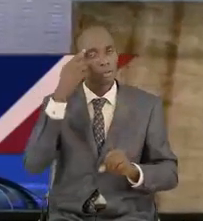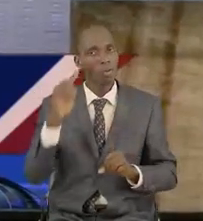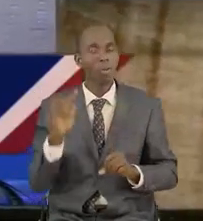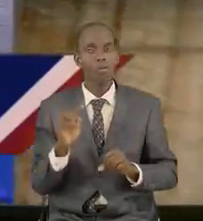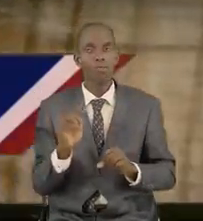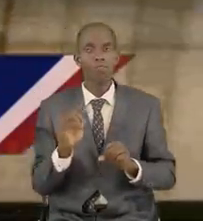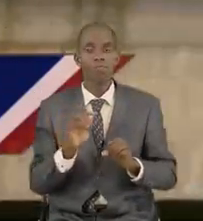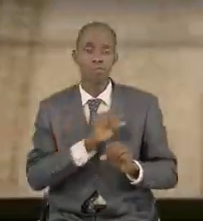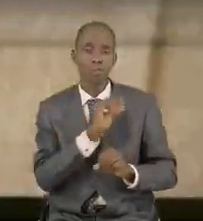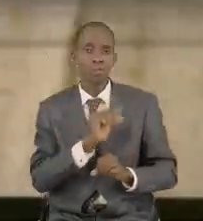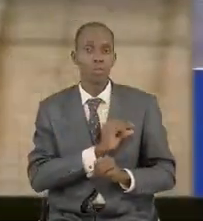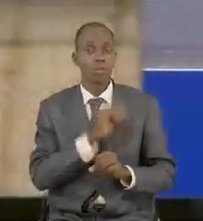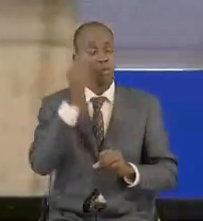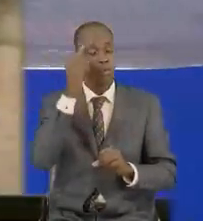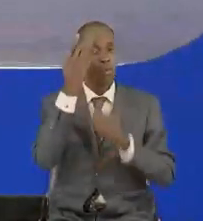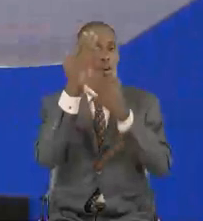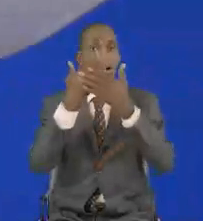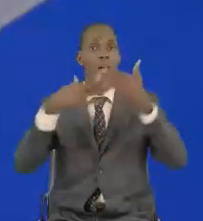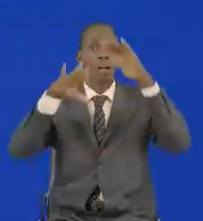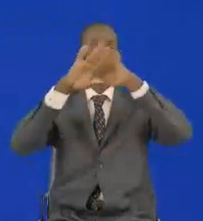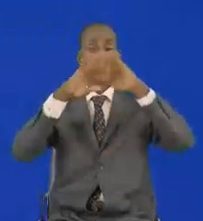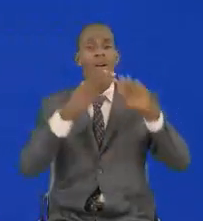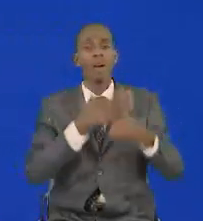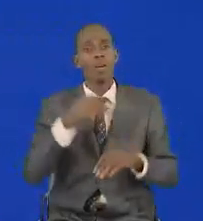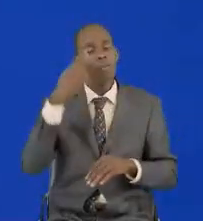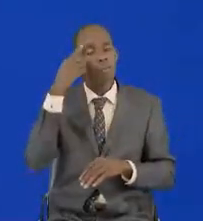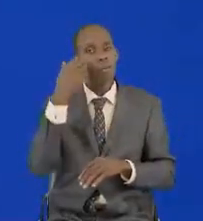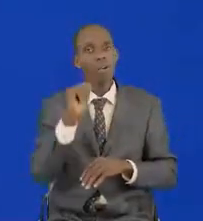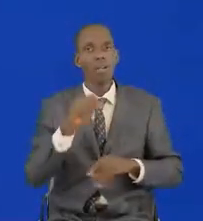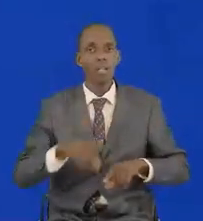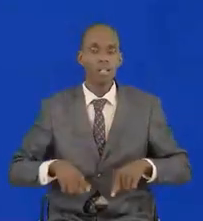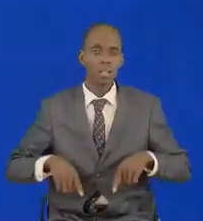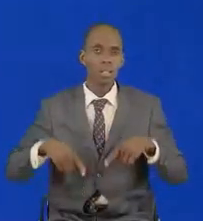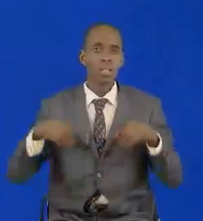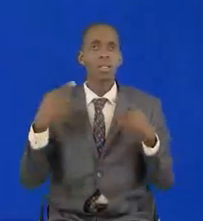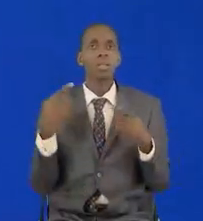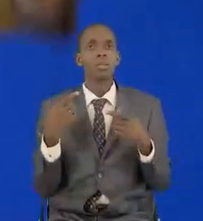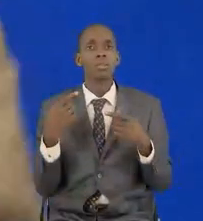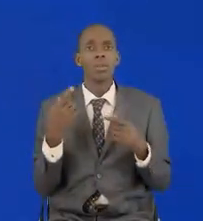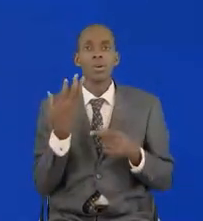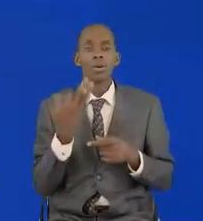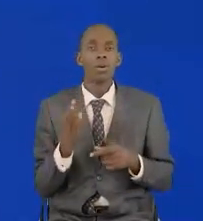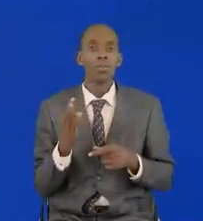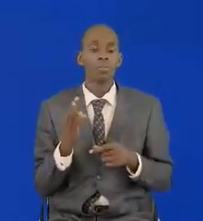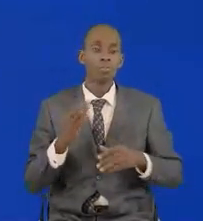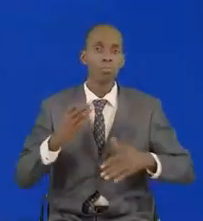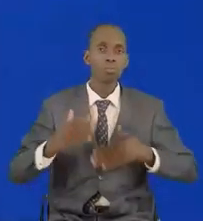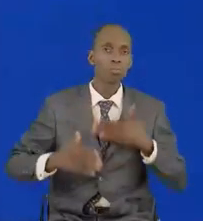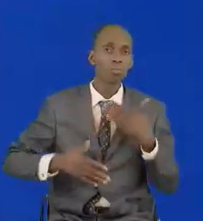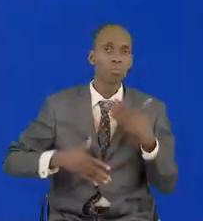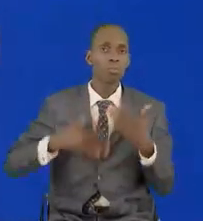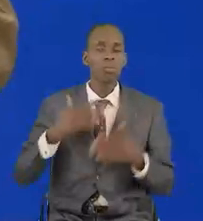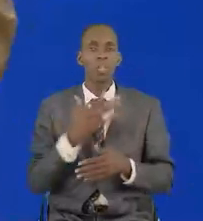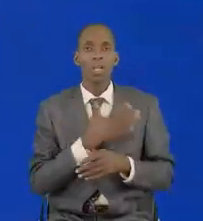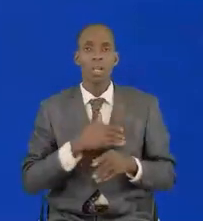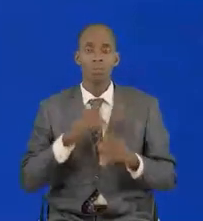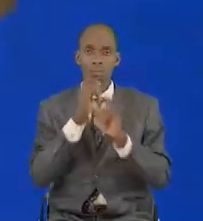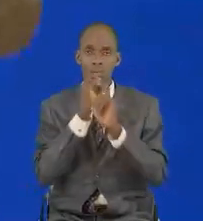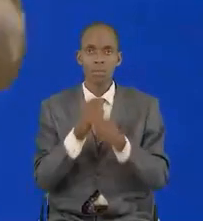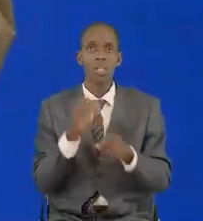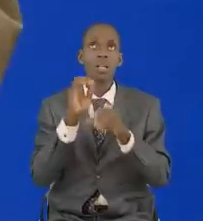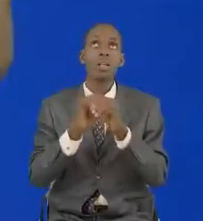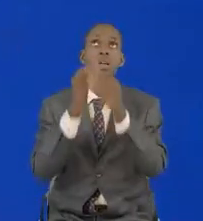le salut et la qualification pour le ciel et pour une vie de récompense de joie une